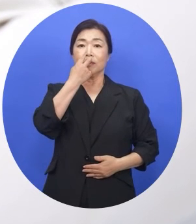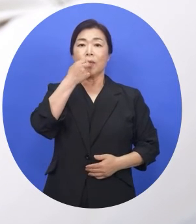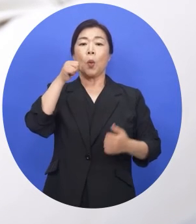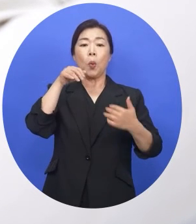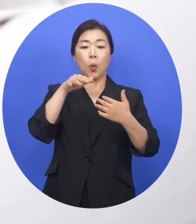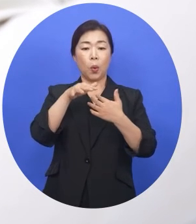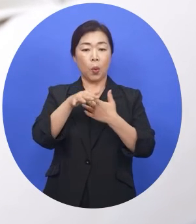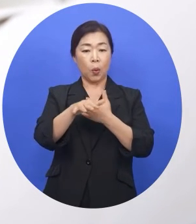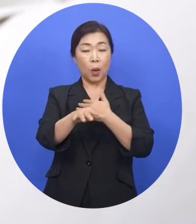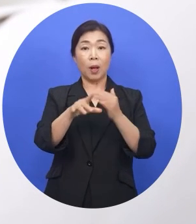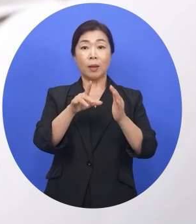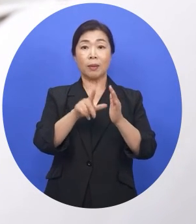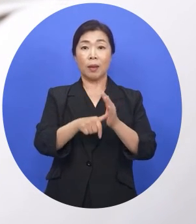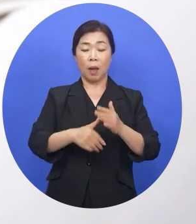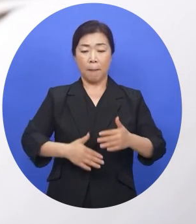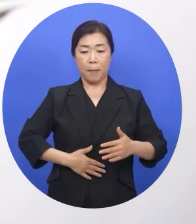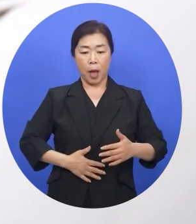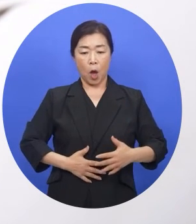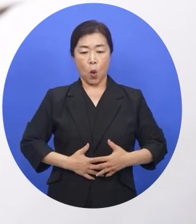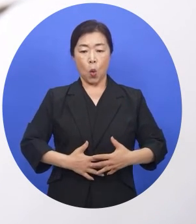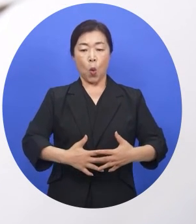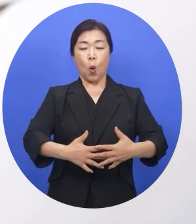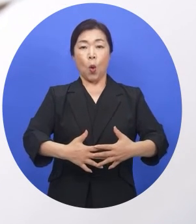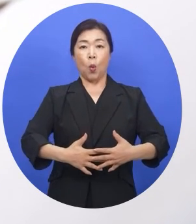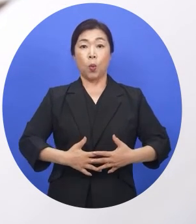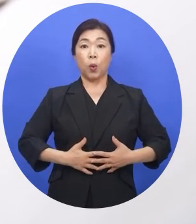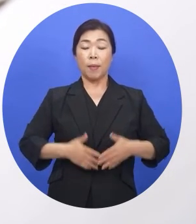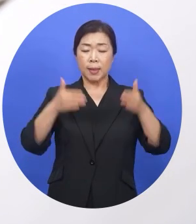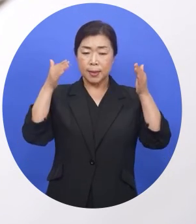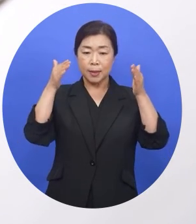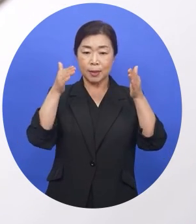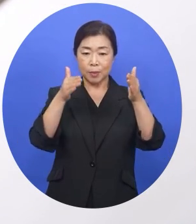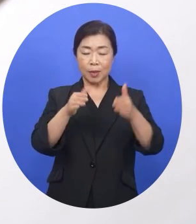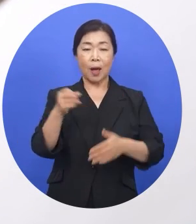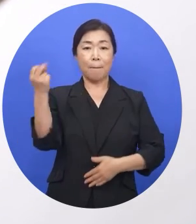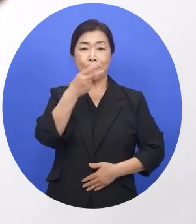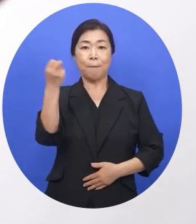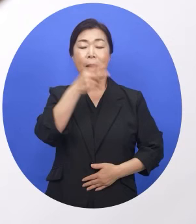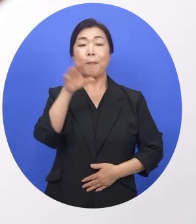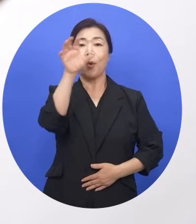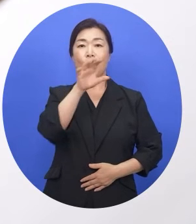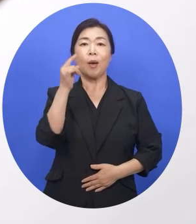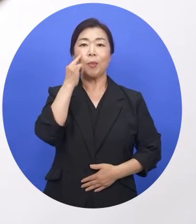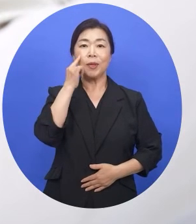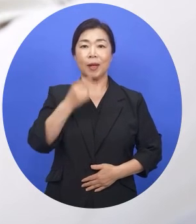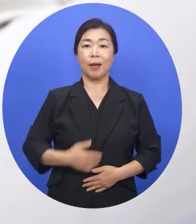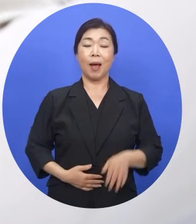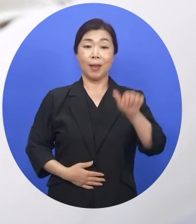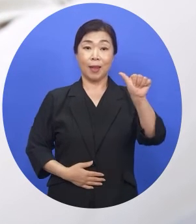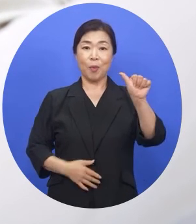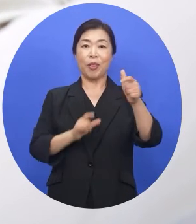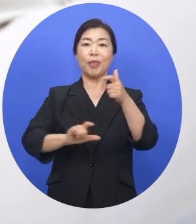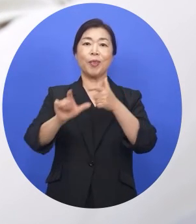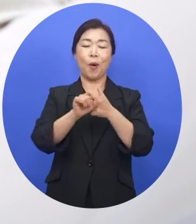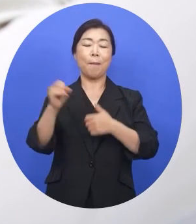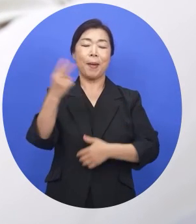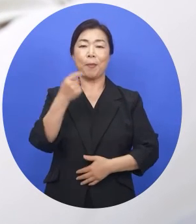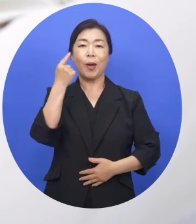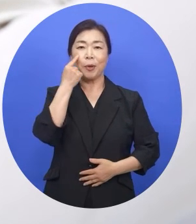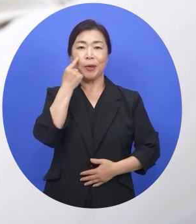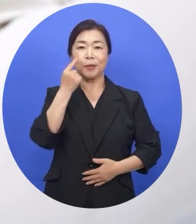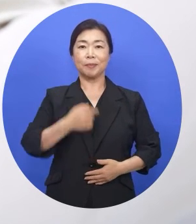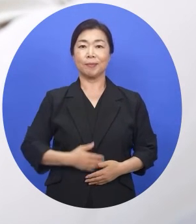들이쉴 때와 내쉴 때 배의 움직임에 집중하면서 반복하겠습니다. 다섯 번 더